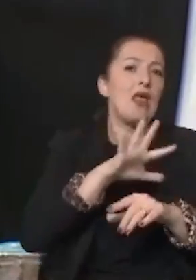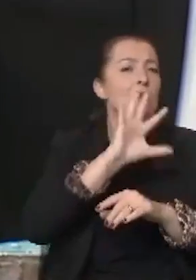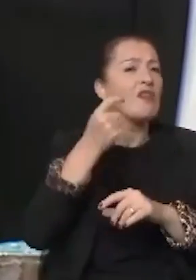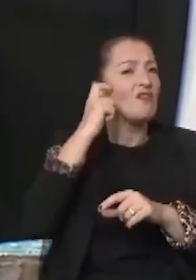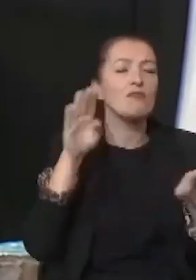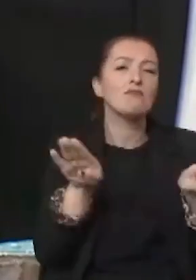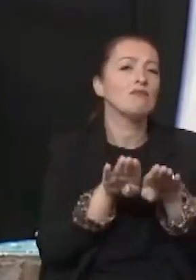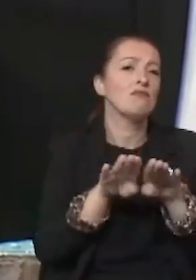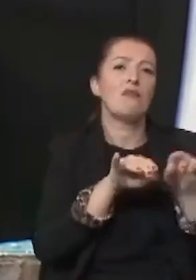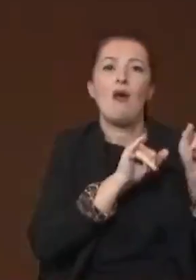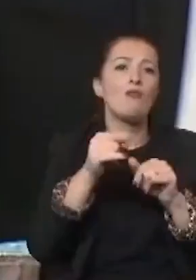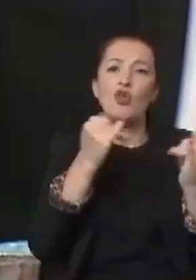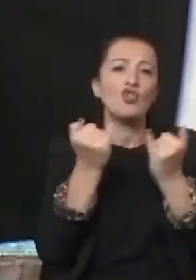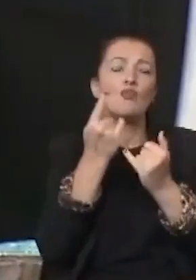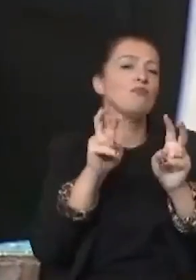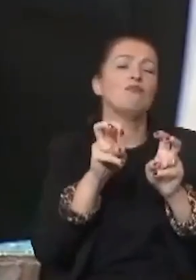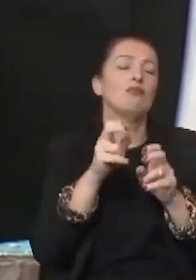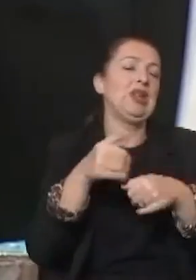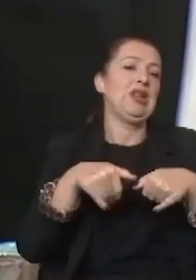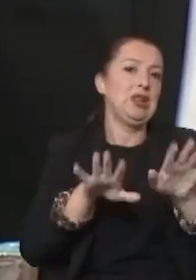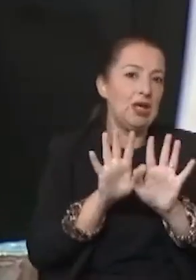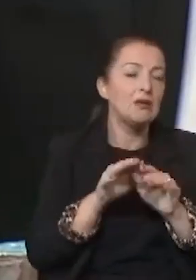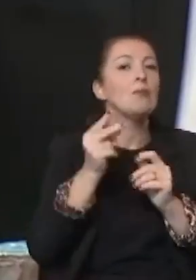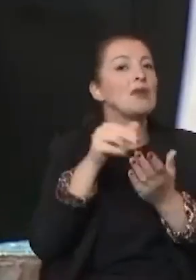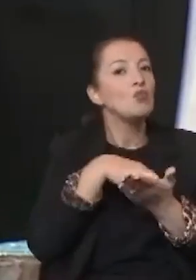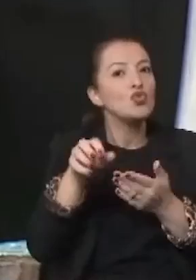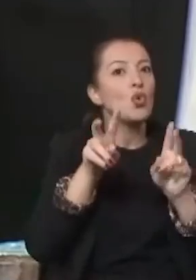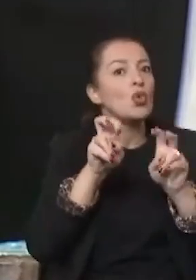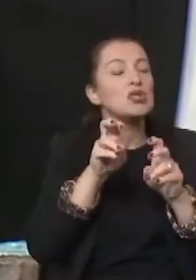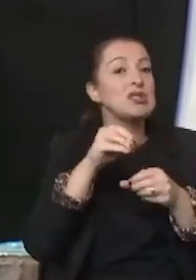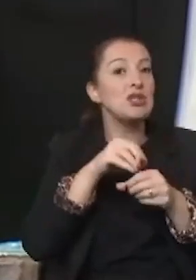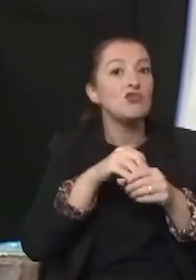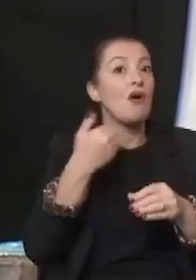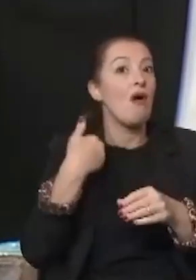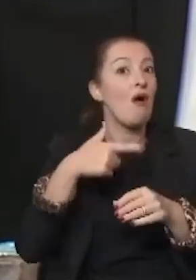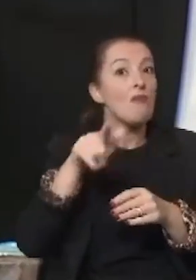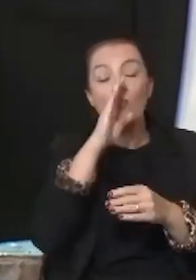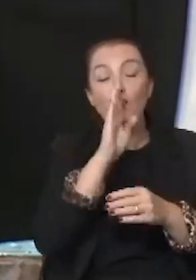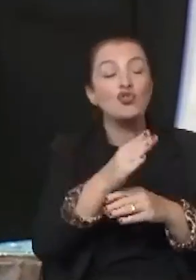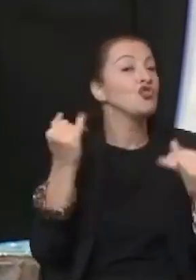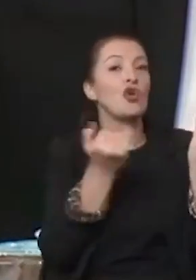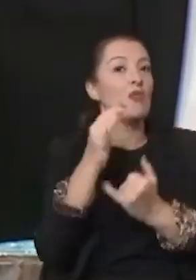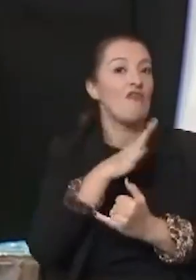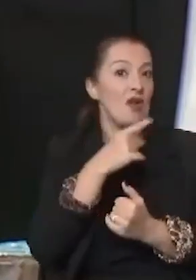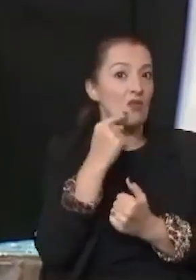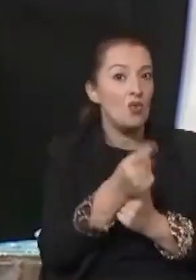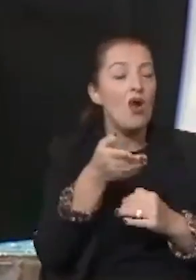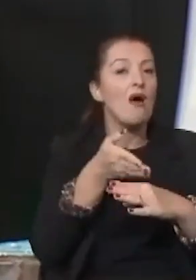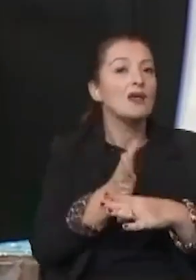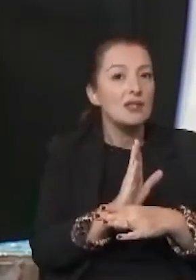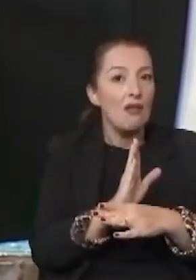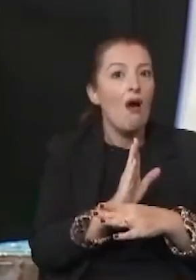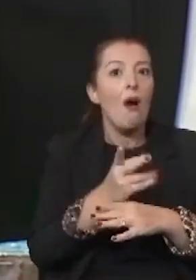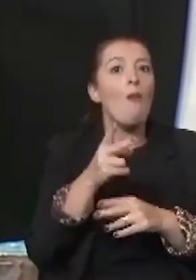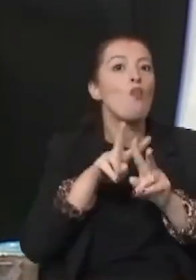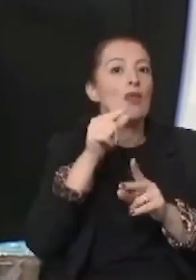hemfikiriz. Hiç tartışacak falan da bu konuda bir şey yok Sayın Başkanım. Şimdi bütçe meselesine ilişkin olarak da kamuoyunda ciddi tartışmalar var diyor. Aslında hani